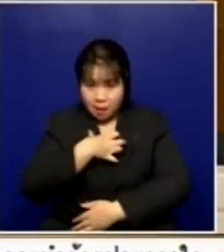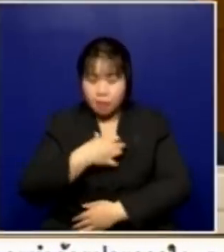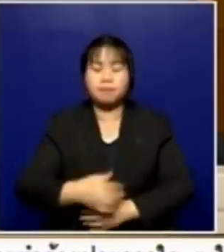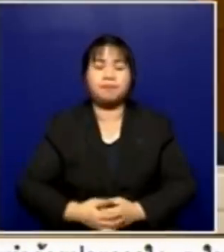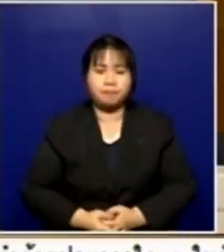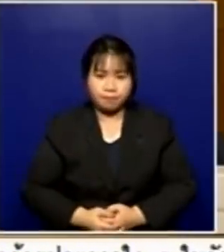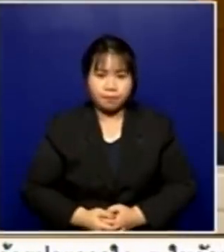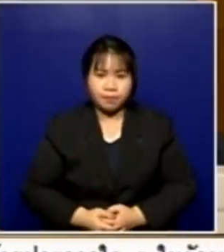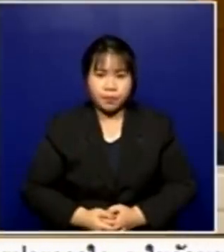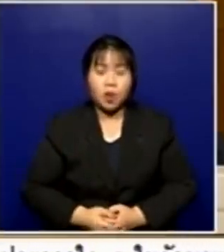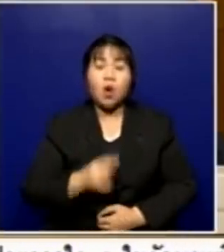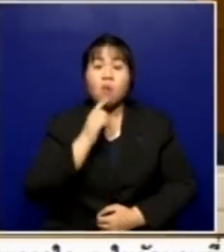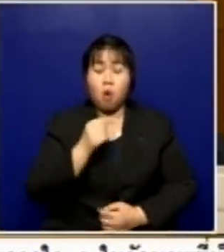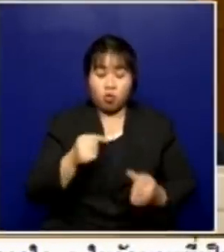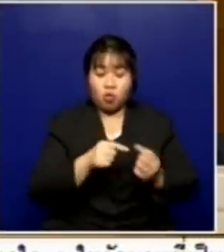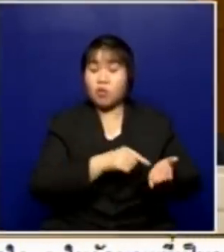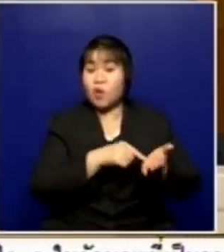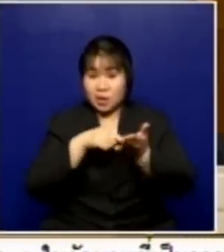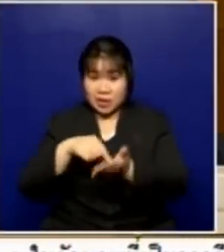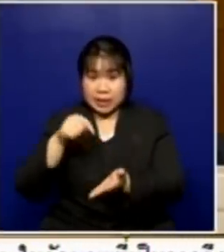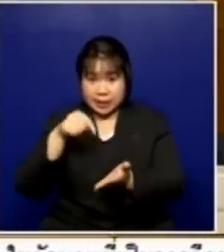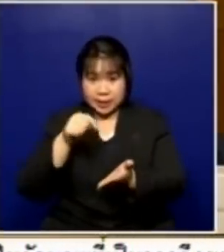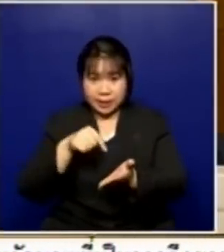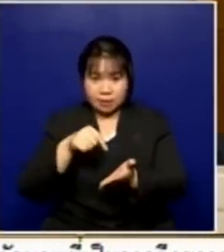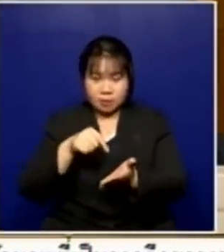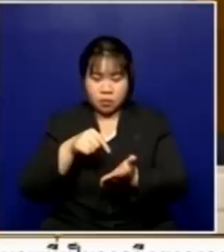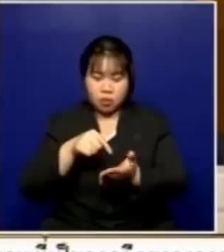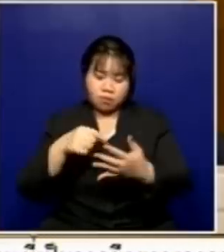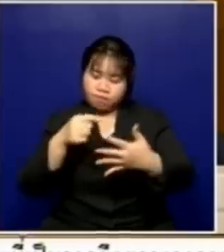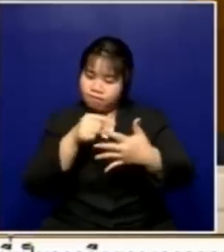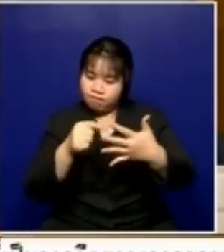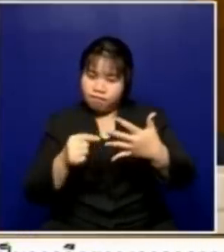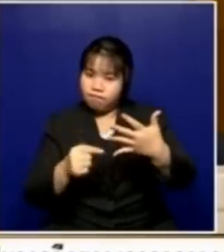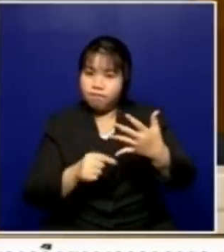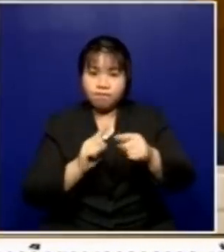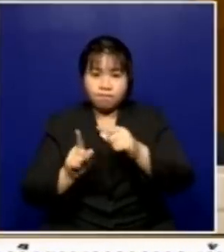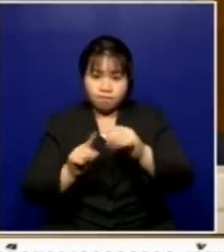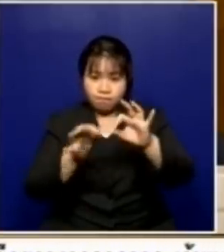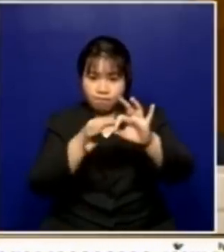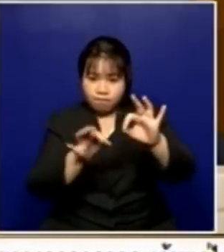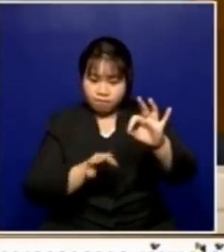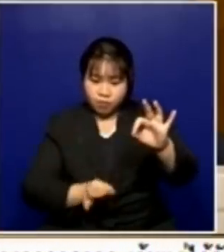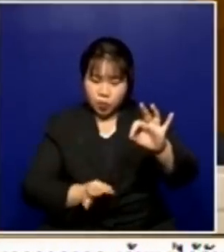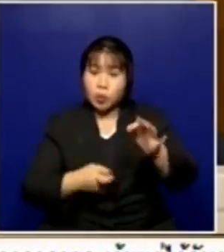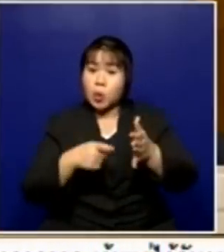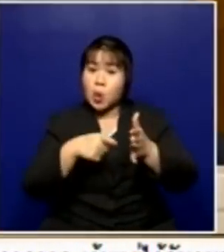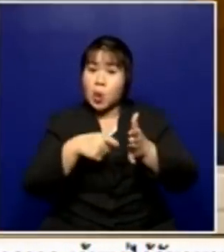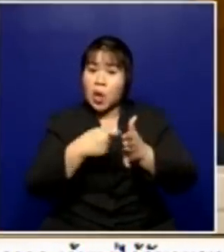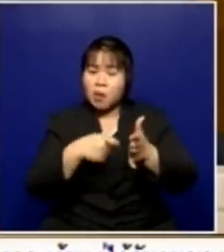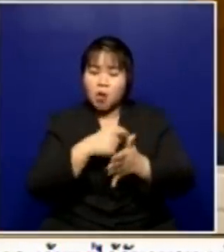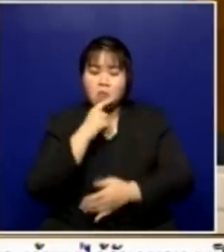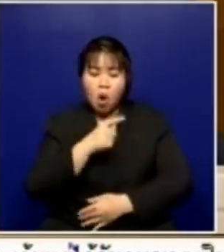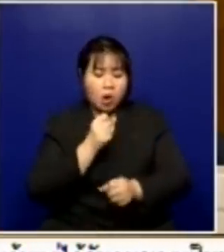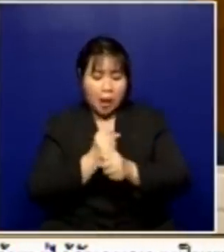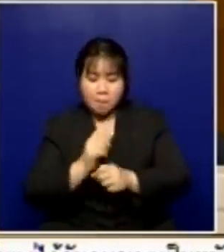หักกใหใหญ่ที่เปขอเสนอเห่านี้โดยเน้อหาแล้วไม่สามารถจะหาข้ออ้างใดมาเพพิษเศษได้อย